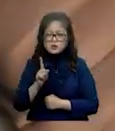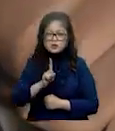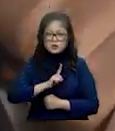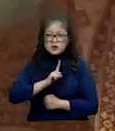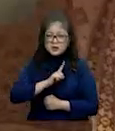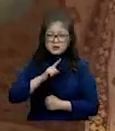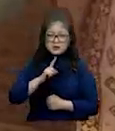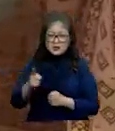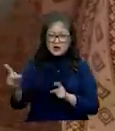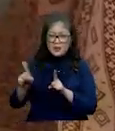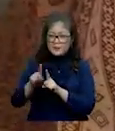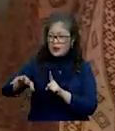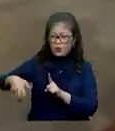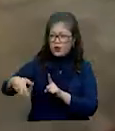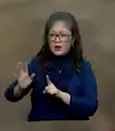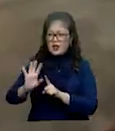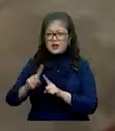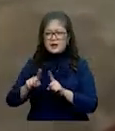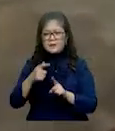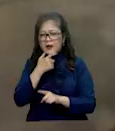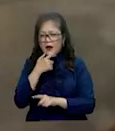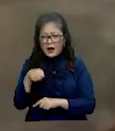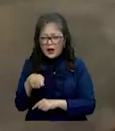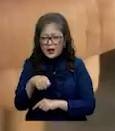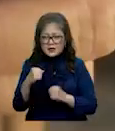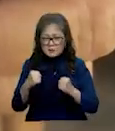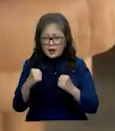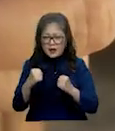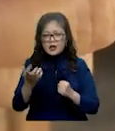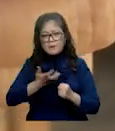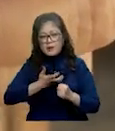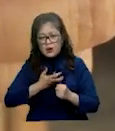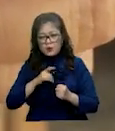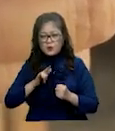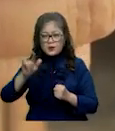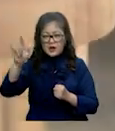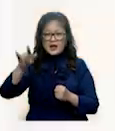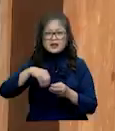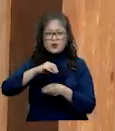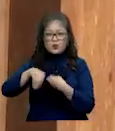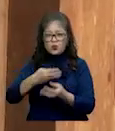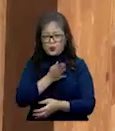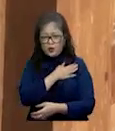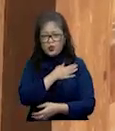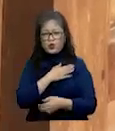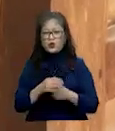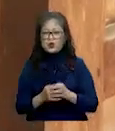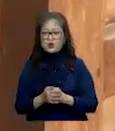ditemani keluarganya, namun kakek Rustam tetap bersemangat menjalankan rukun Islam kelima. Tak